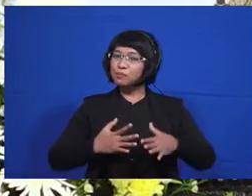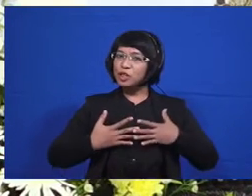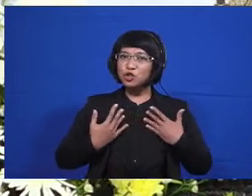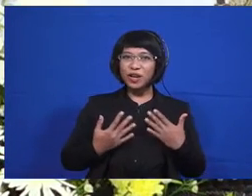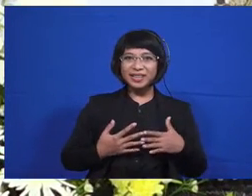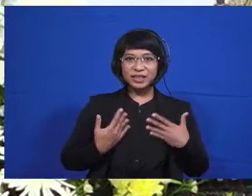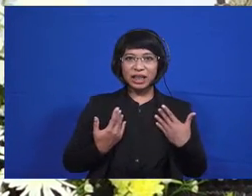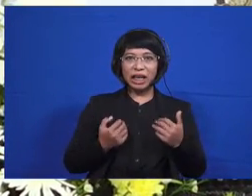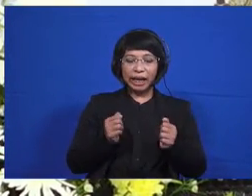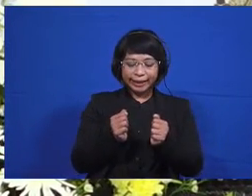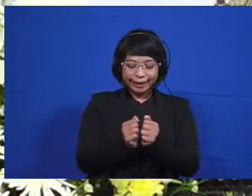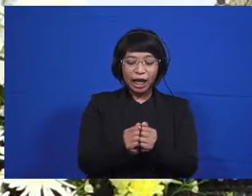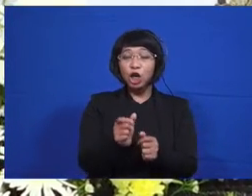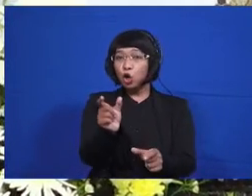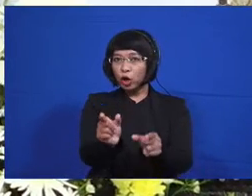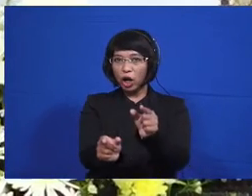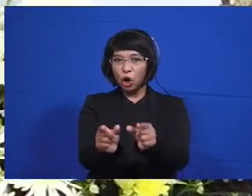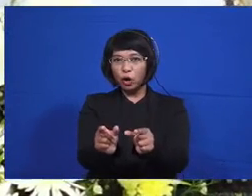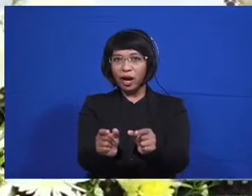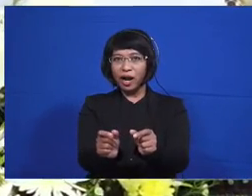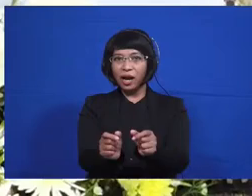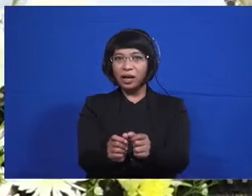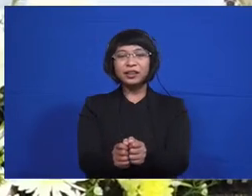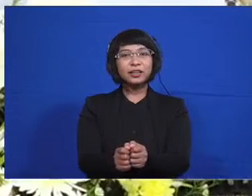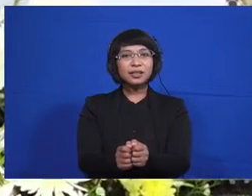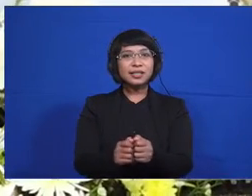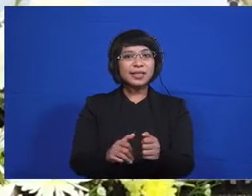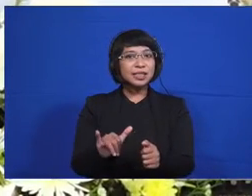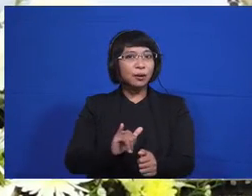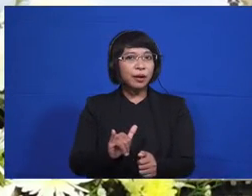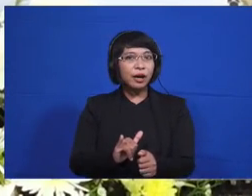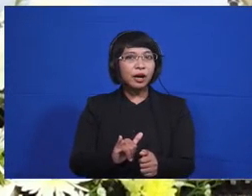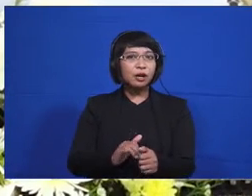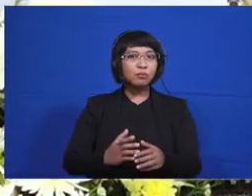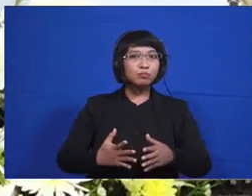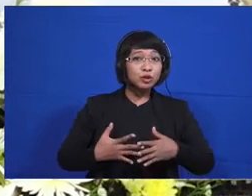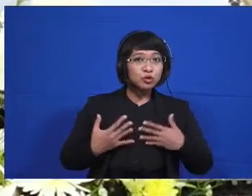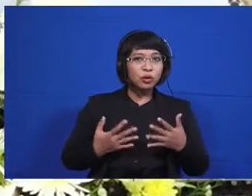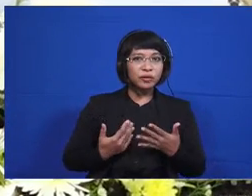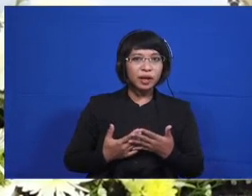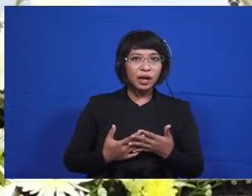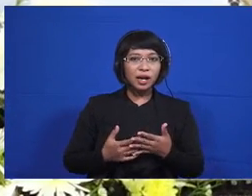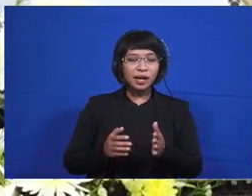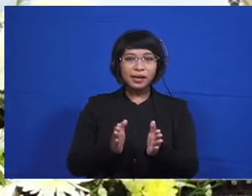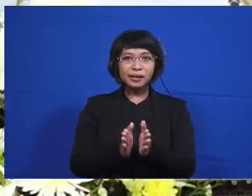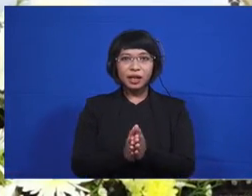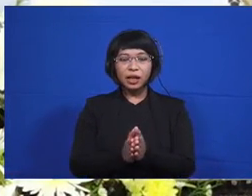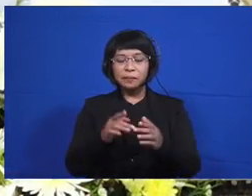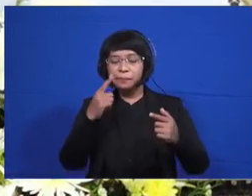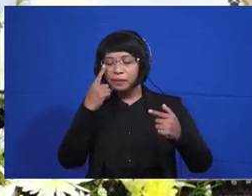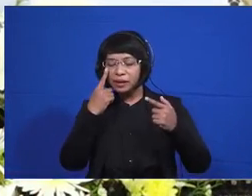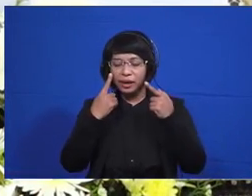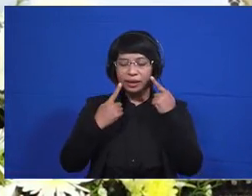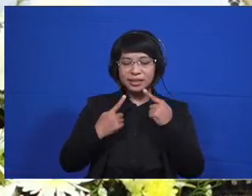Bersukacitalah dengan orang-orang yang bersukacita dan menangislah dengan orang-orang yang